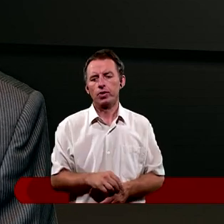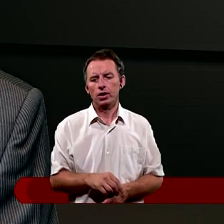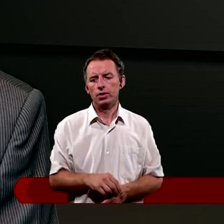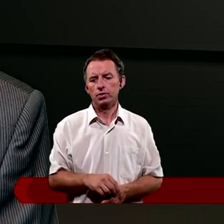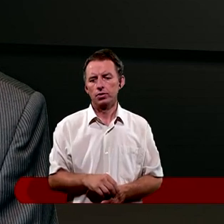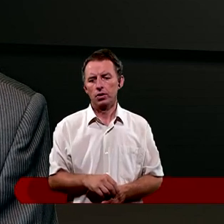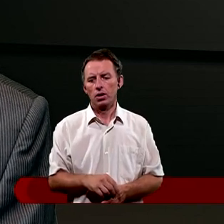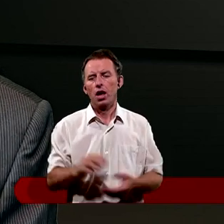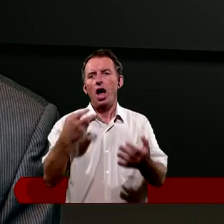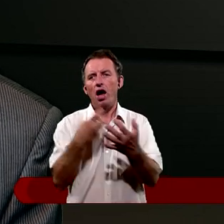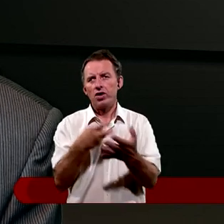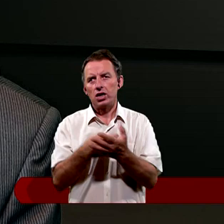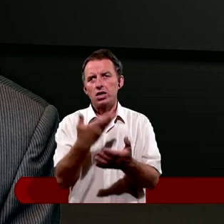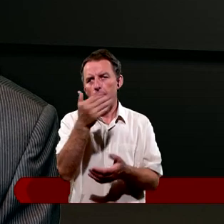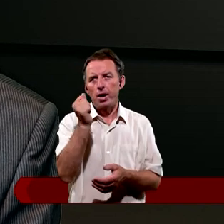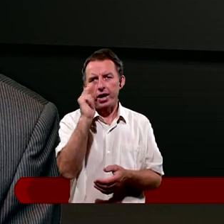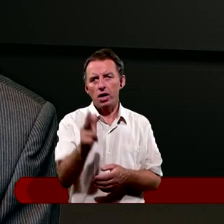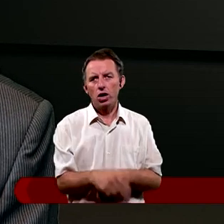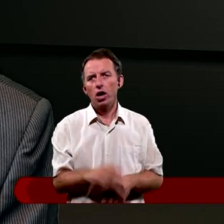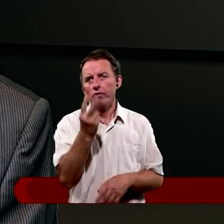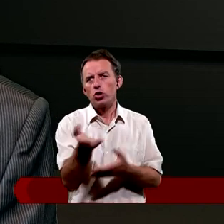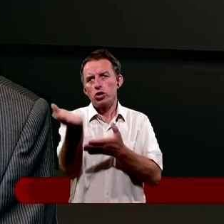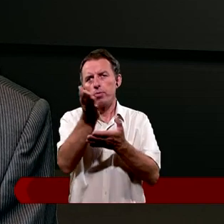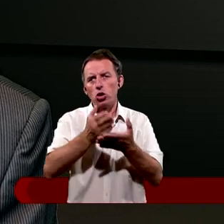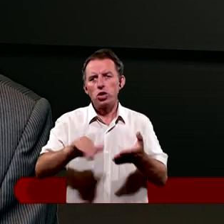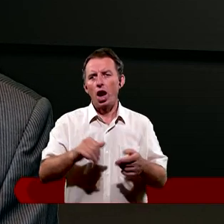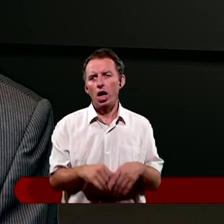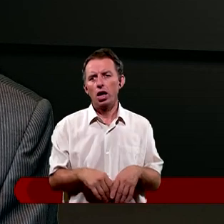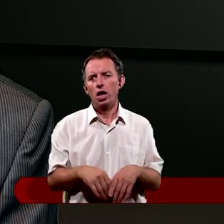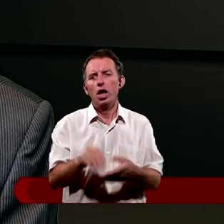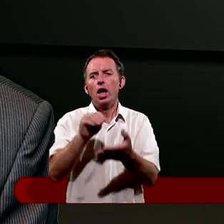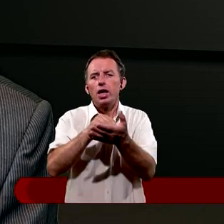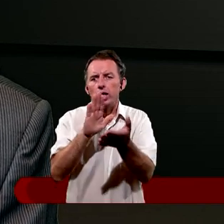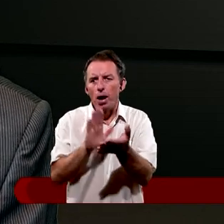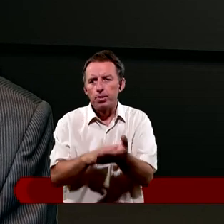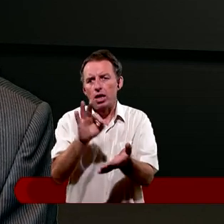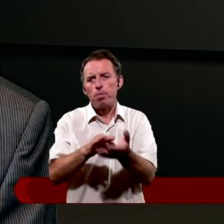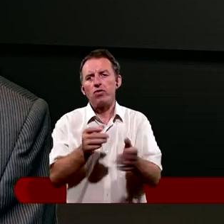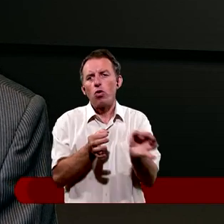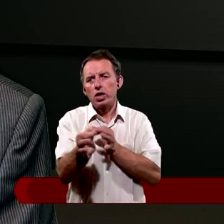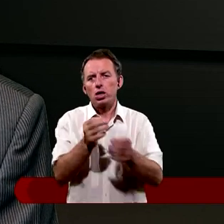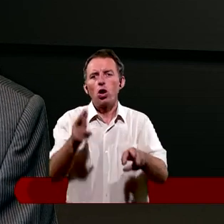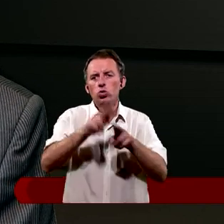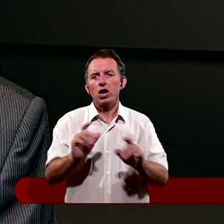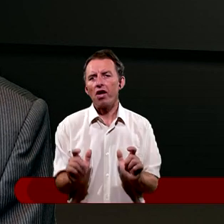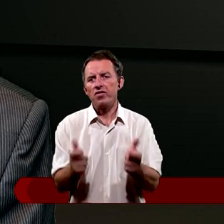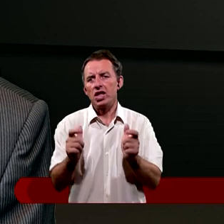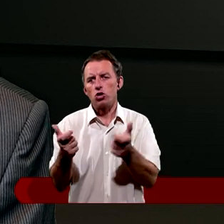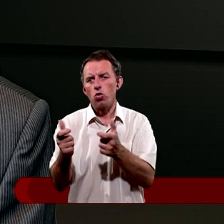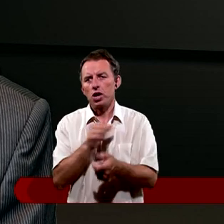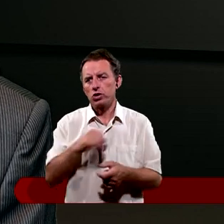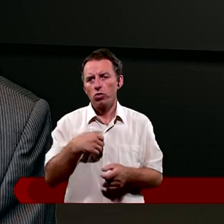I Ewangelista Marek w 2 rozdziale zapisał pewną historię, która wydarzyła